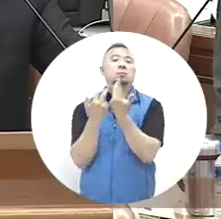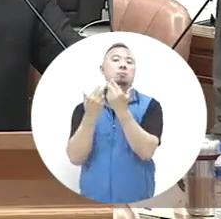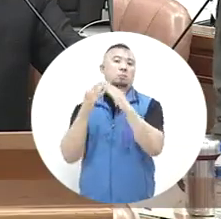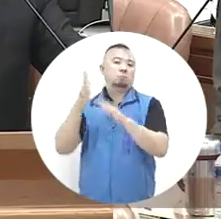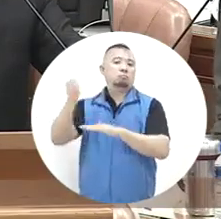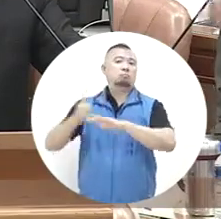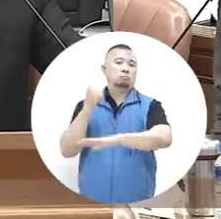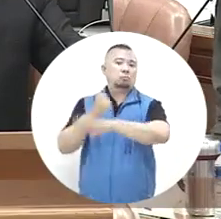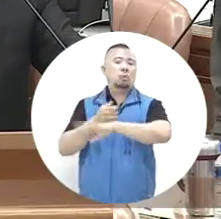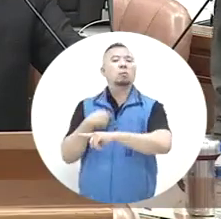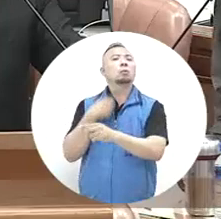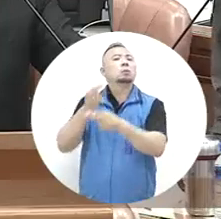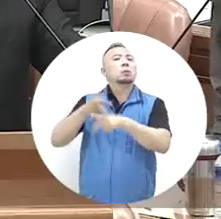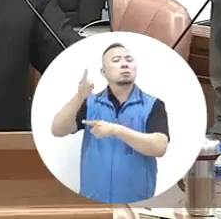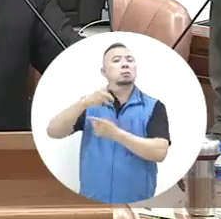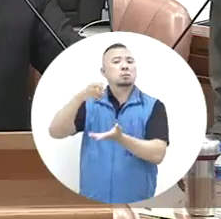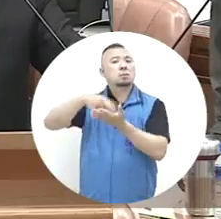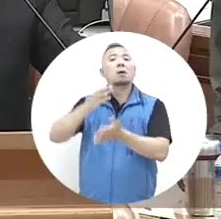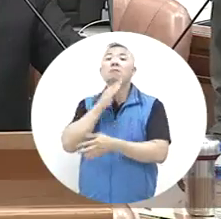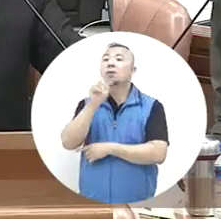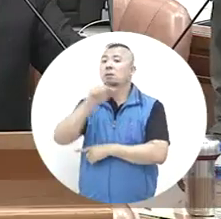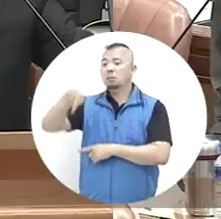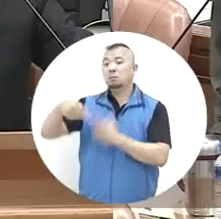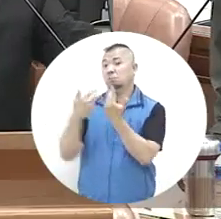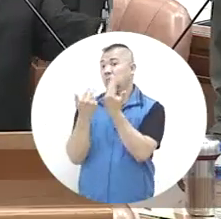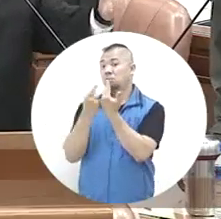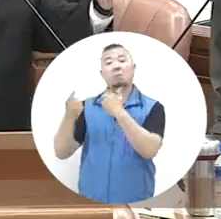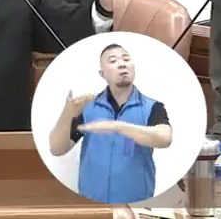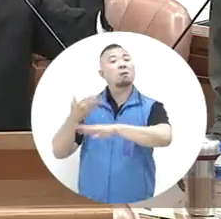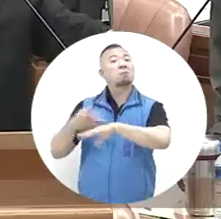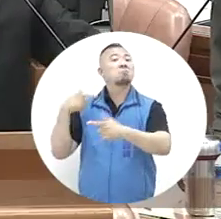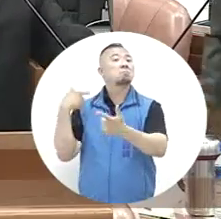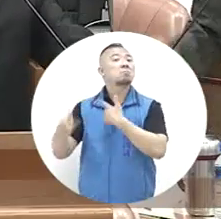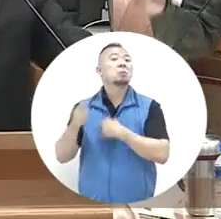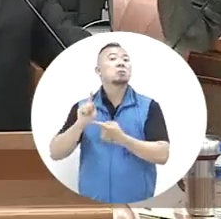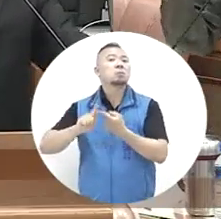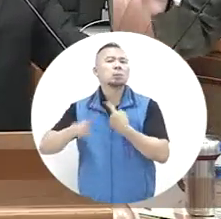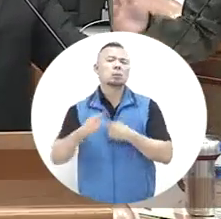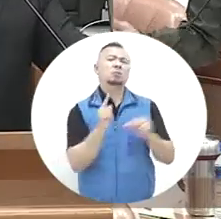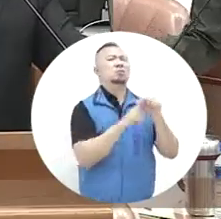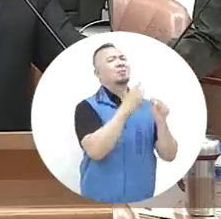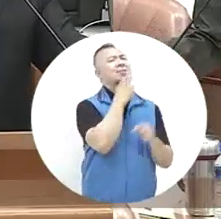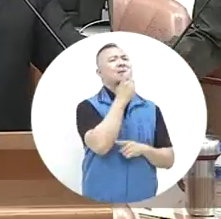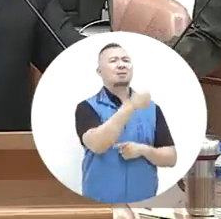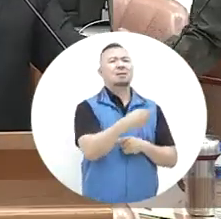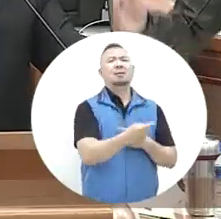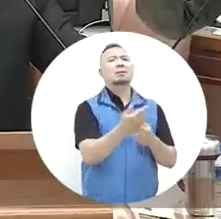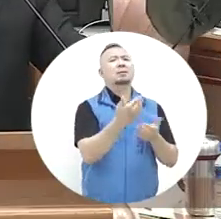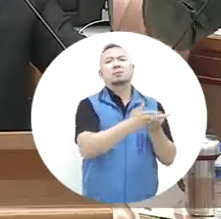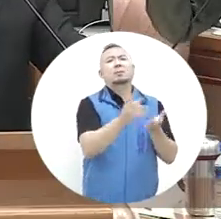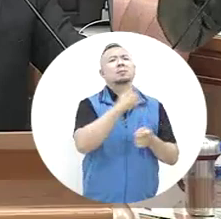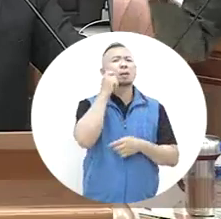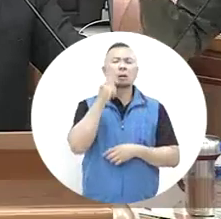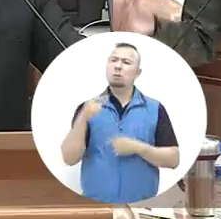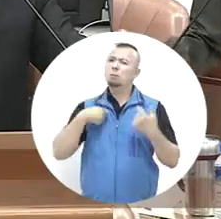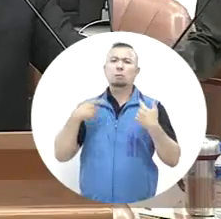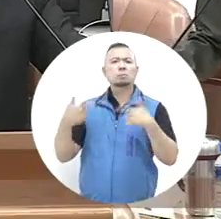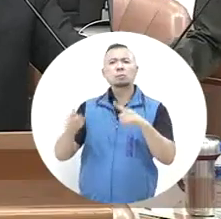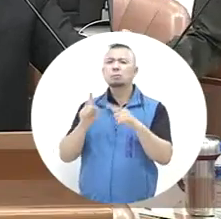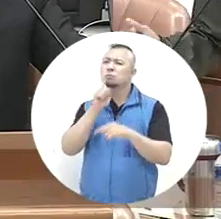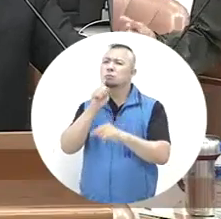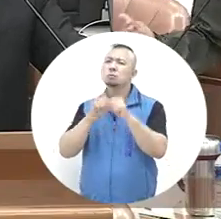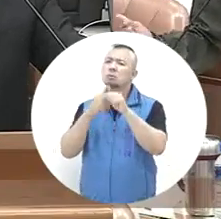为核废料不宜放在新北市，对不对？ 那中央没有办法处理啊。 不是，我现在不跟你扯中央，我在跟你扯市